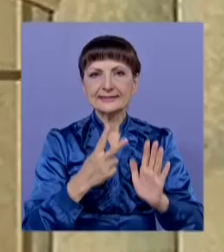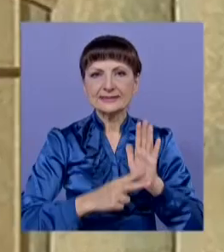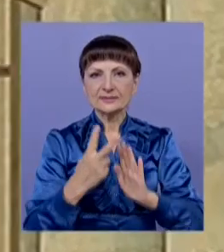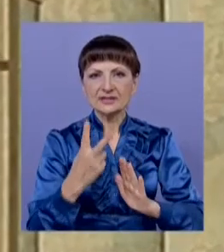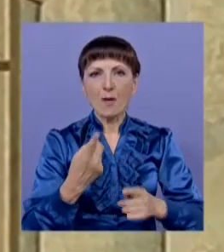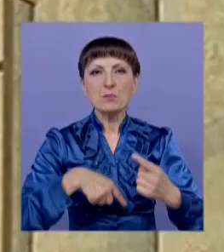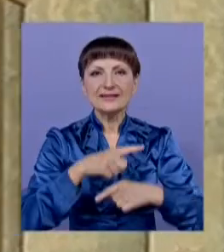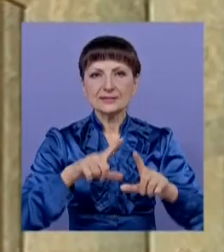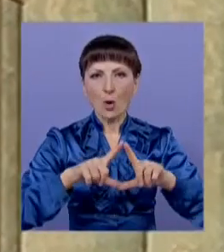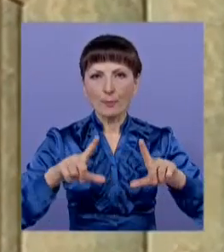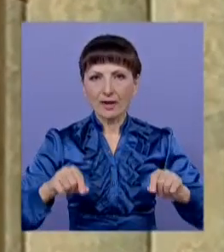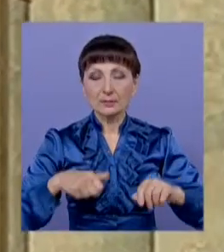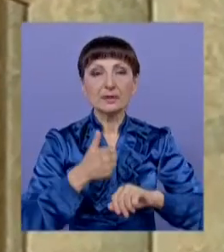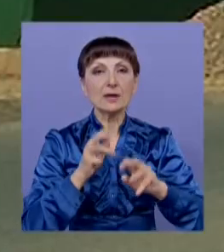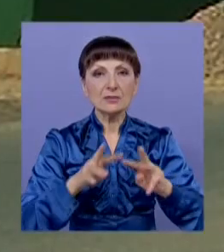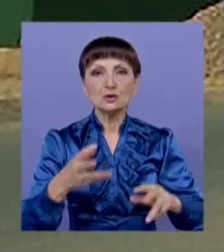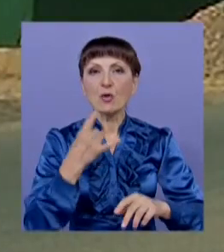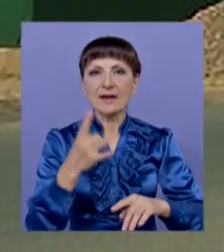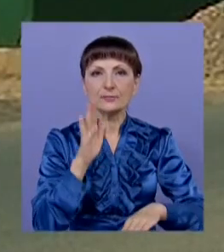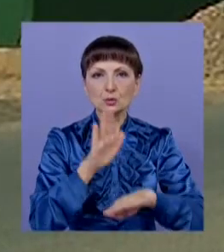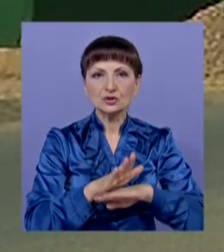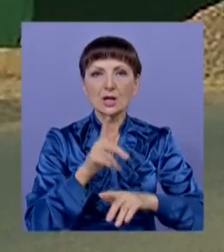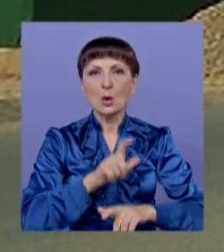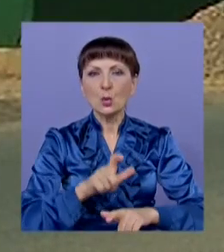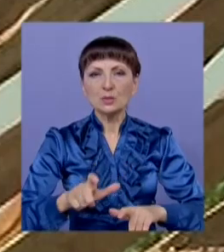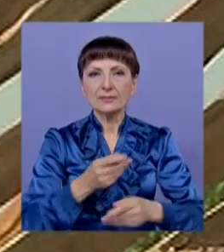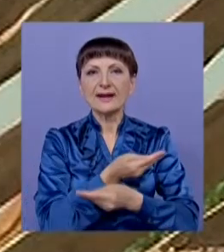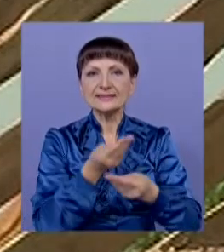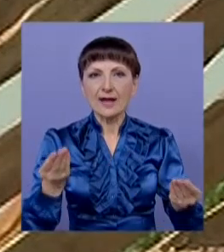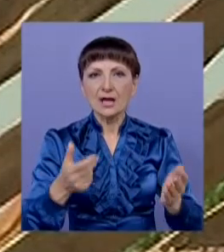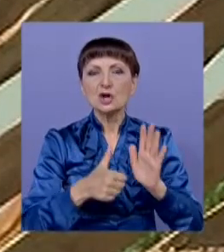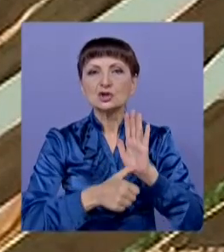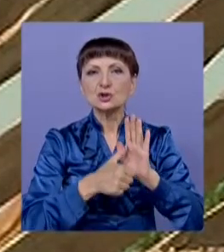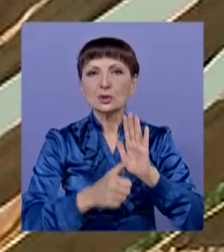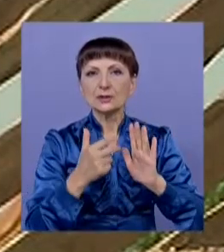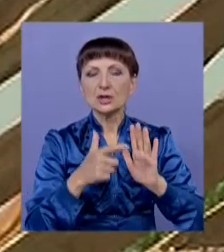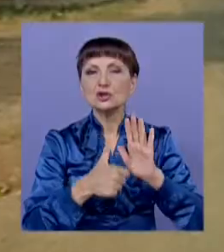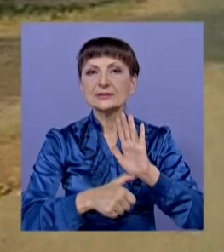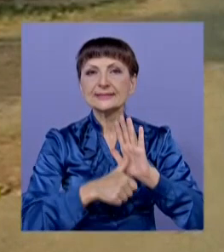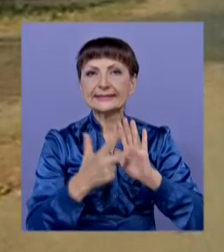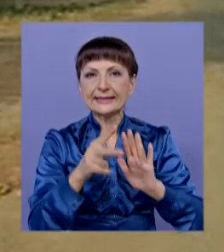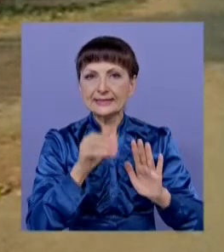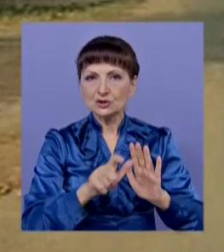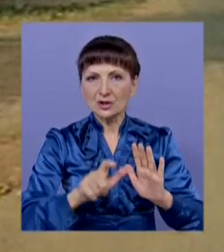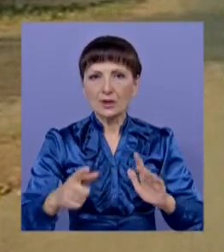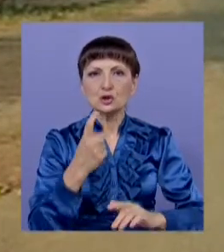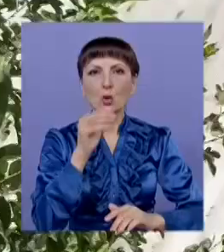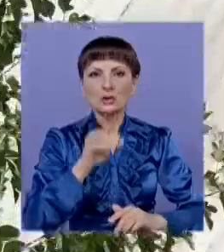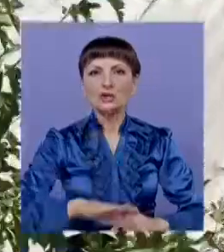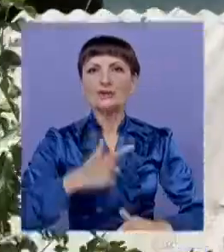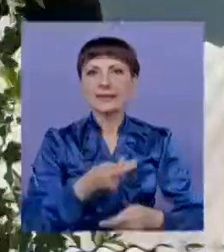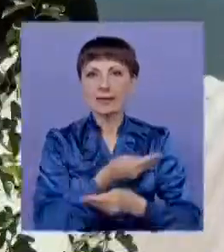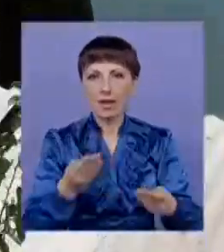472 бизнес-объекта. Премьер еще раз поручил раздать жителям Арыси, это более 63 тысяч человек, по 100 тысяч тенге